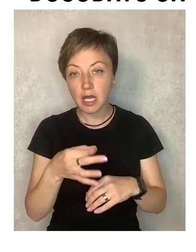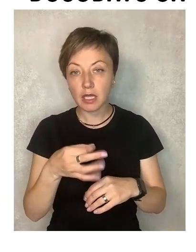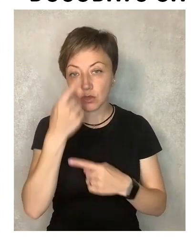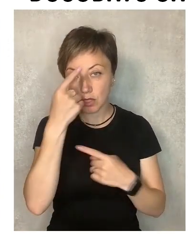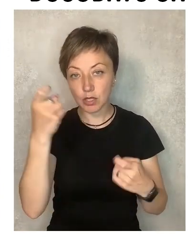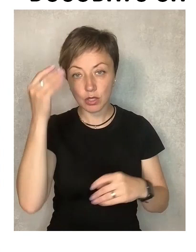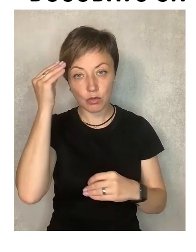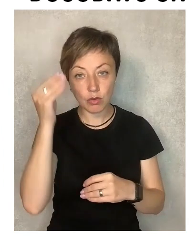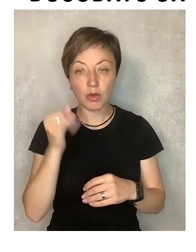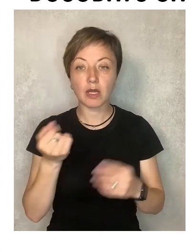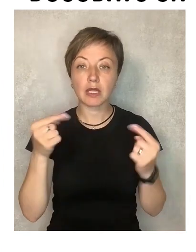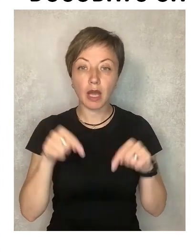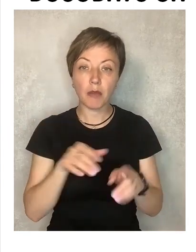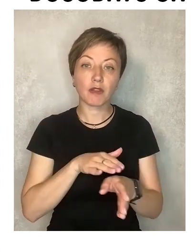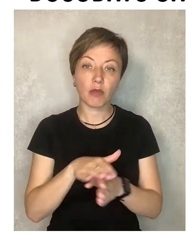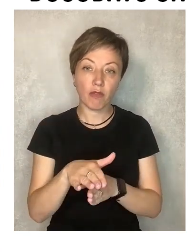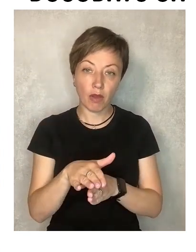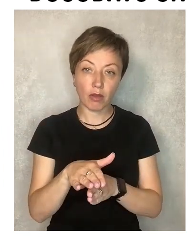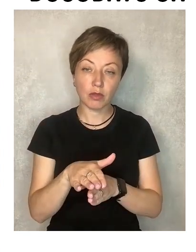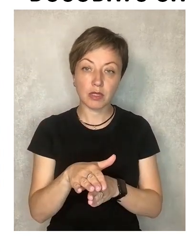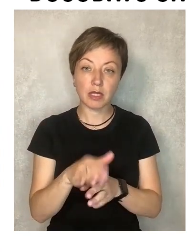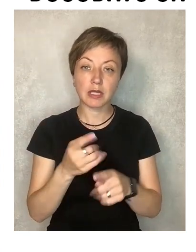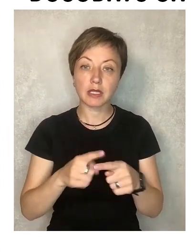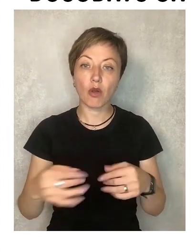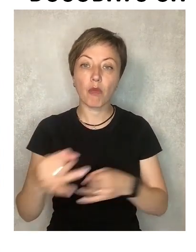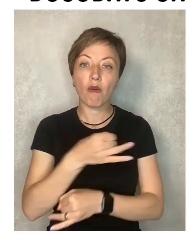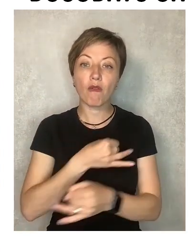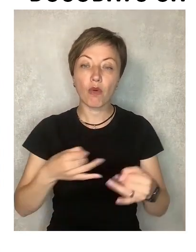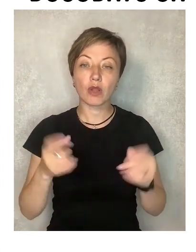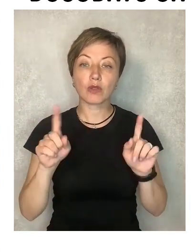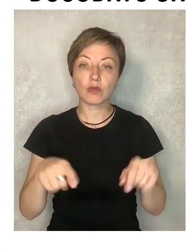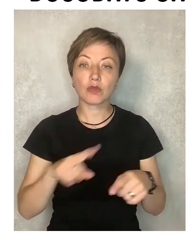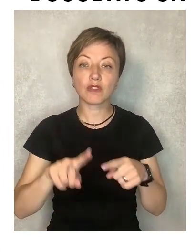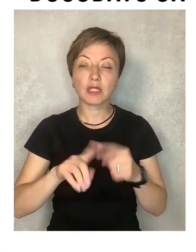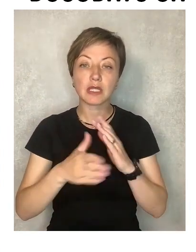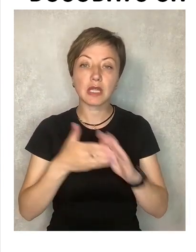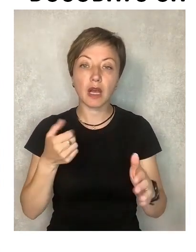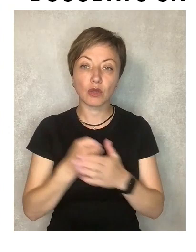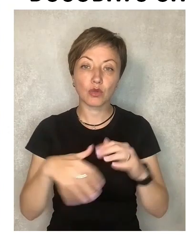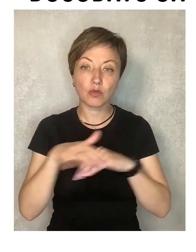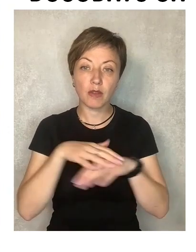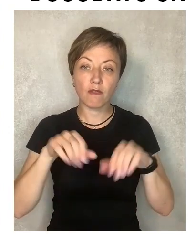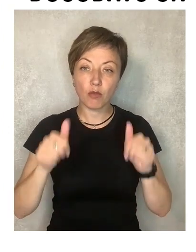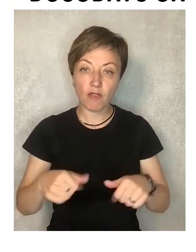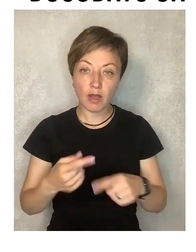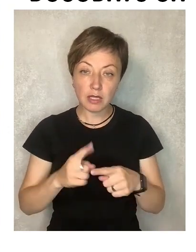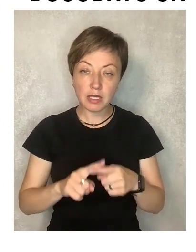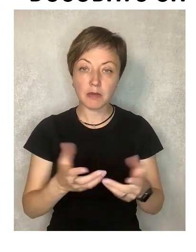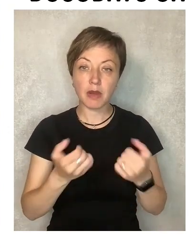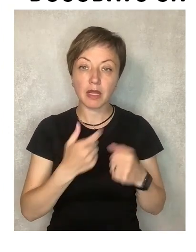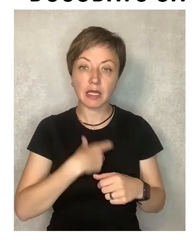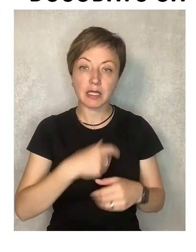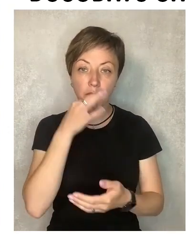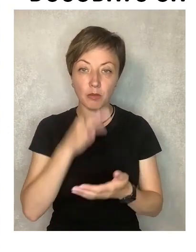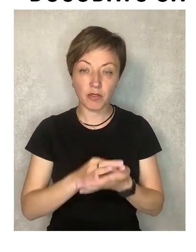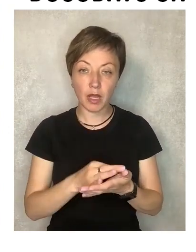власне, там і відбуваються ці обговорення. Тому тут швидше заклик до суспільства формувати цей запит і брати на себе відповідальність,